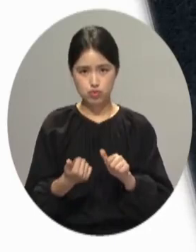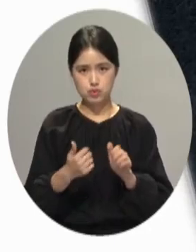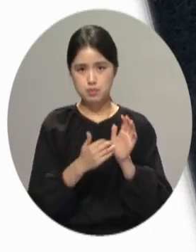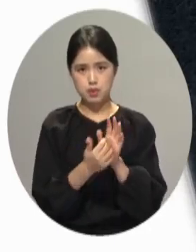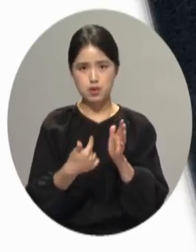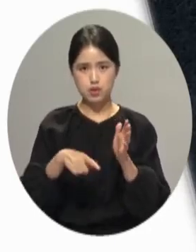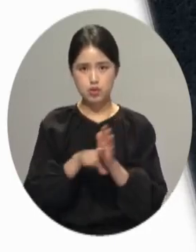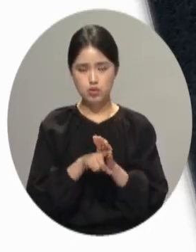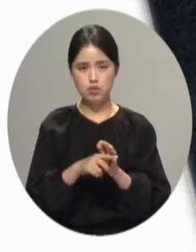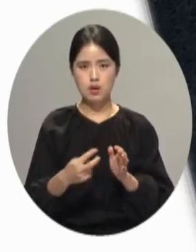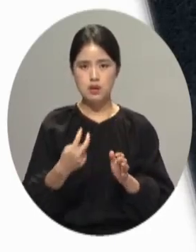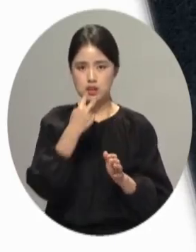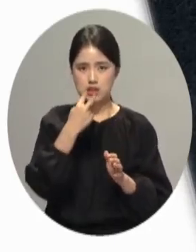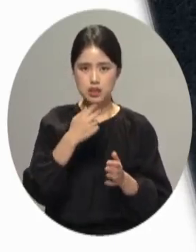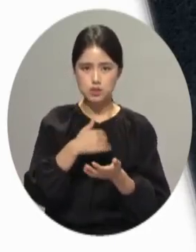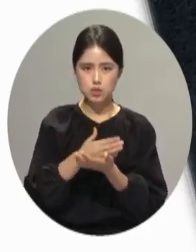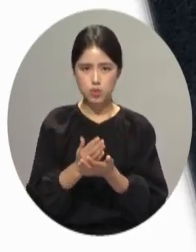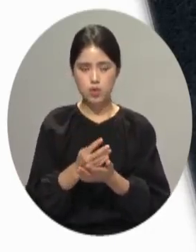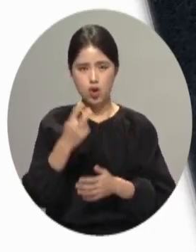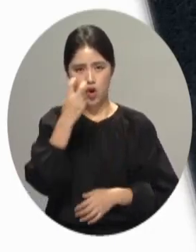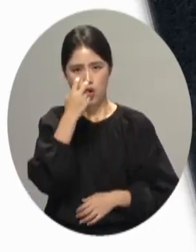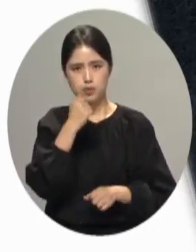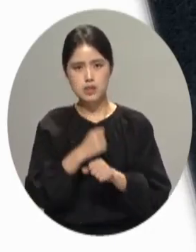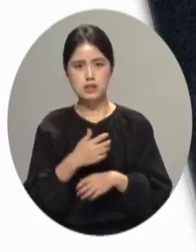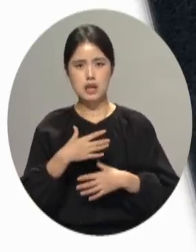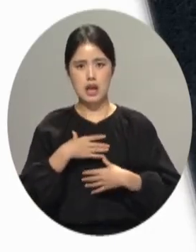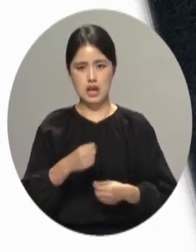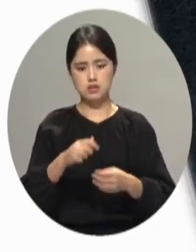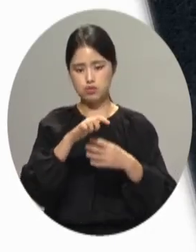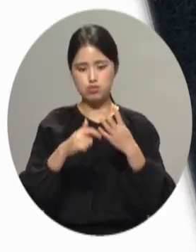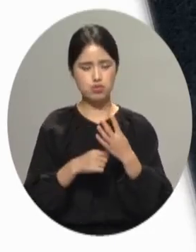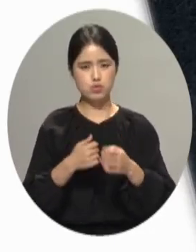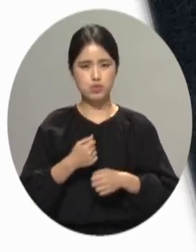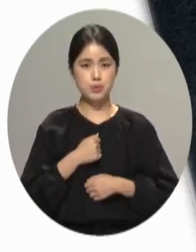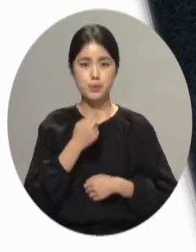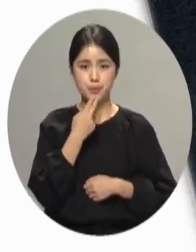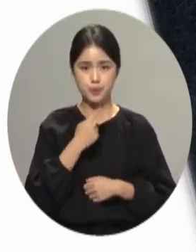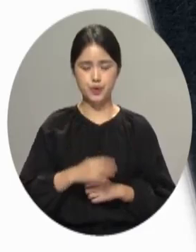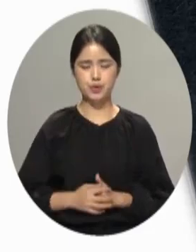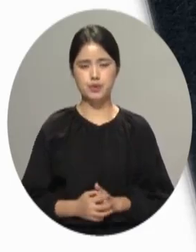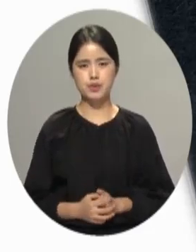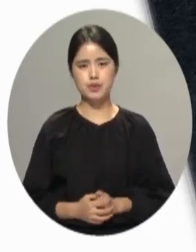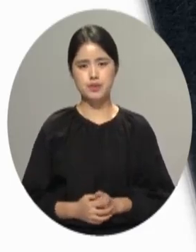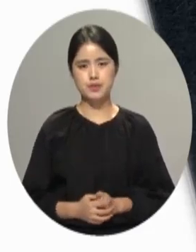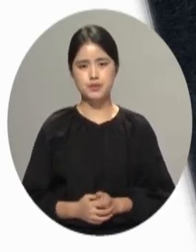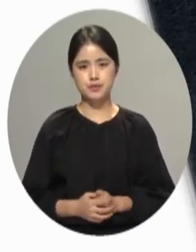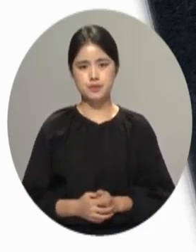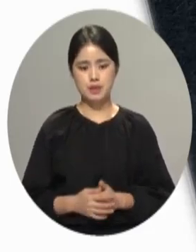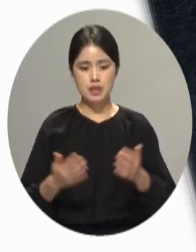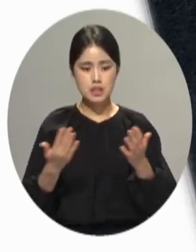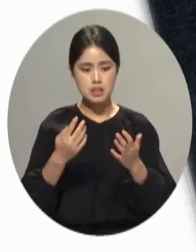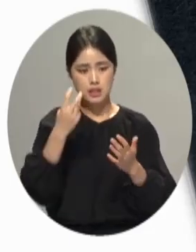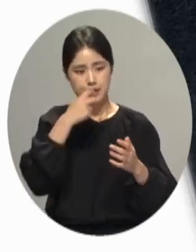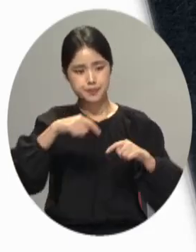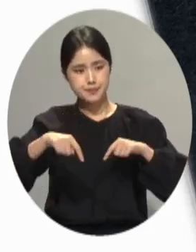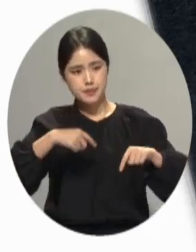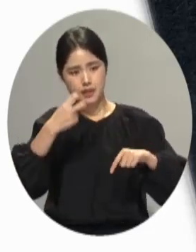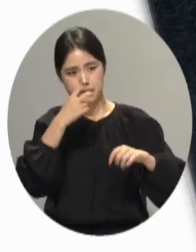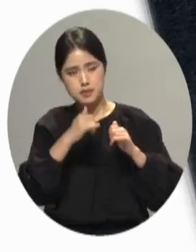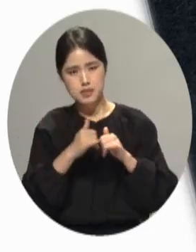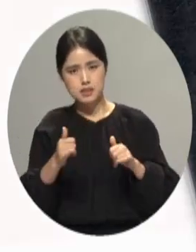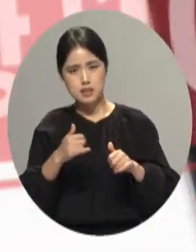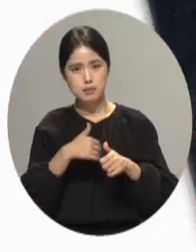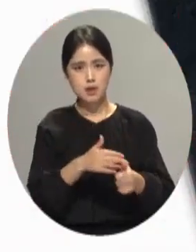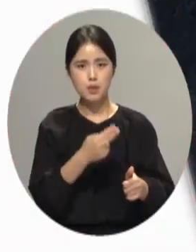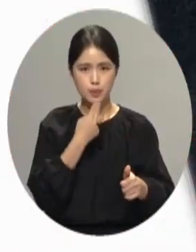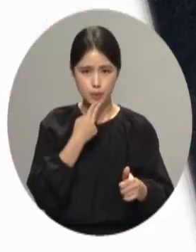산소와 유해가스 농도를 측정해야 한다는 안전수칙도 지켜지지 않았습니다. 작업을 감독할 감시인도 배치하지